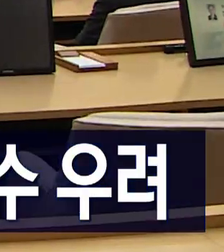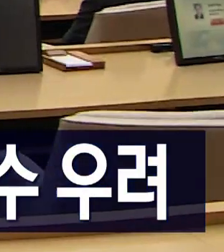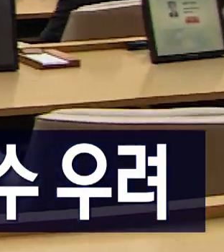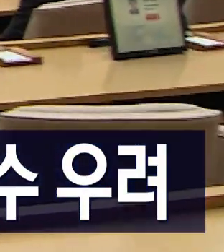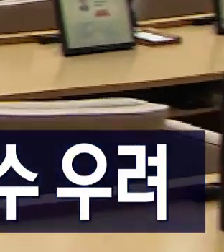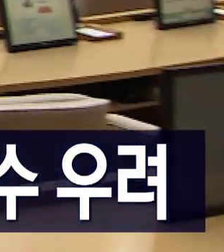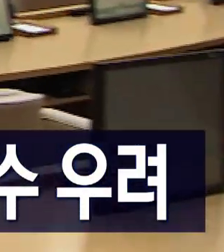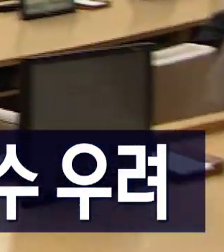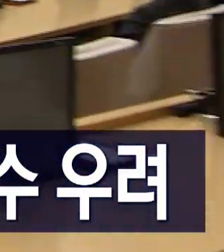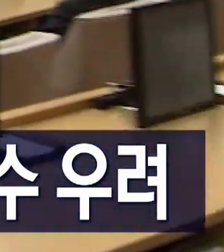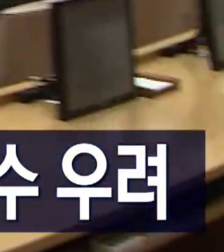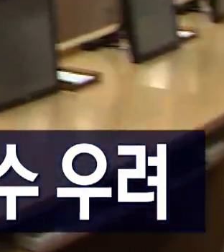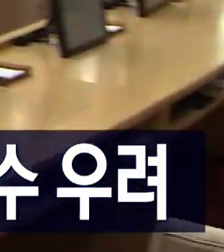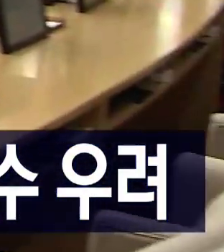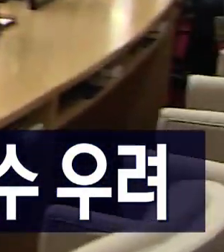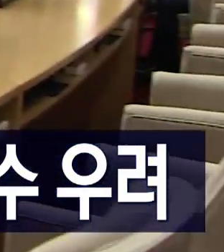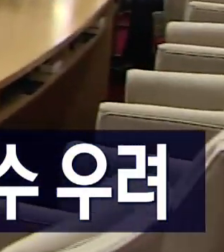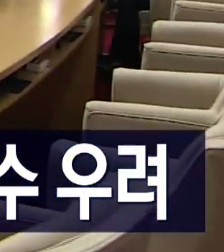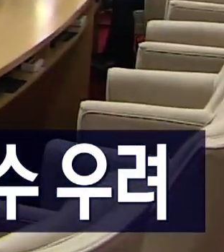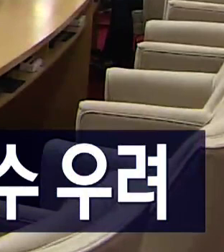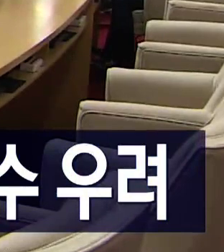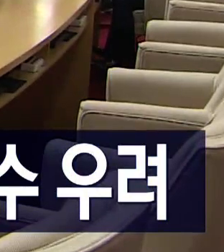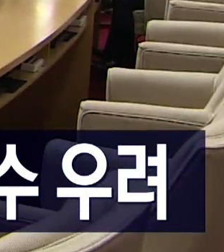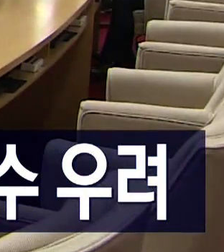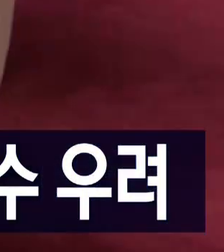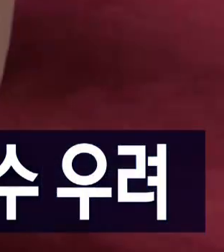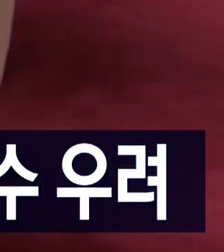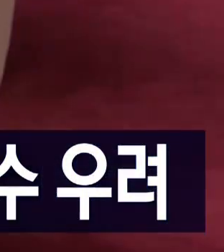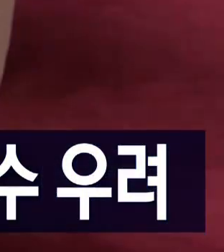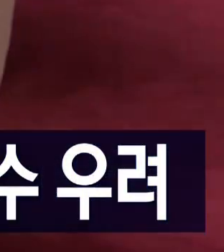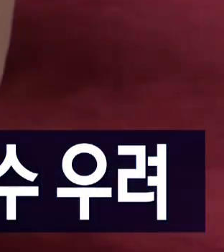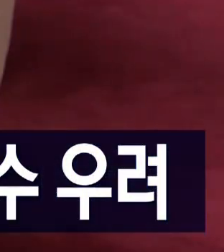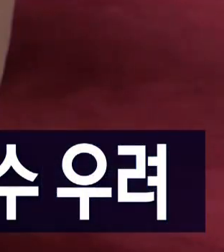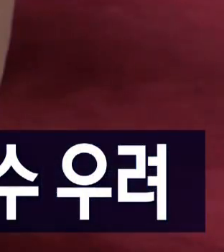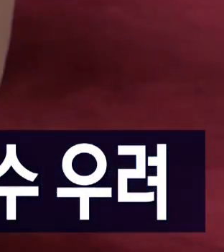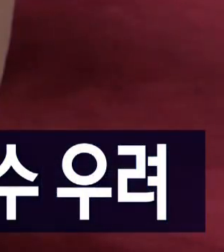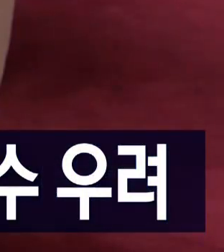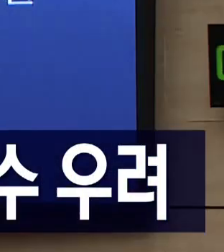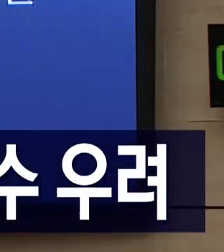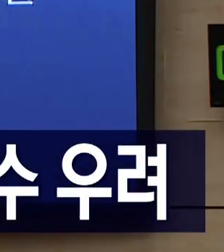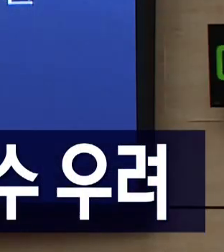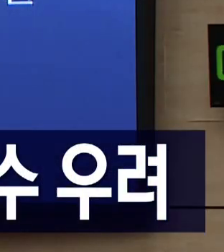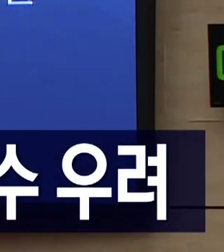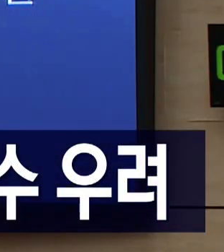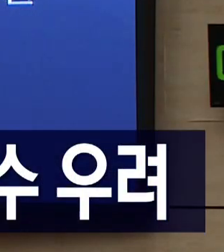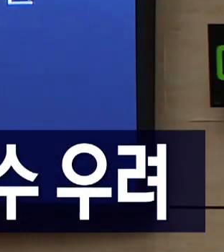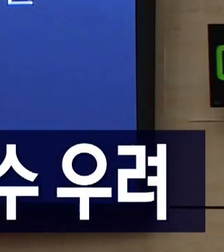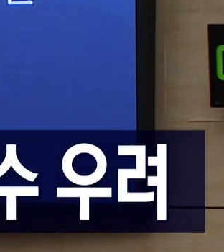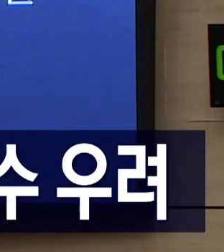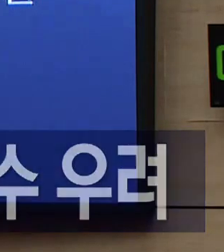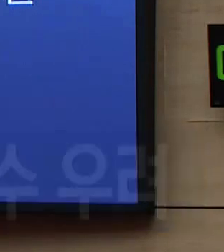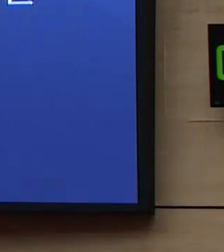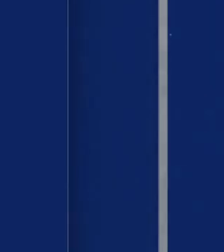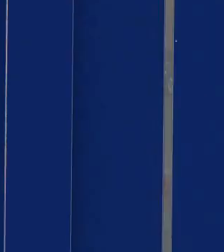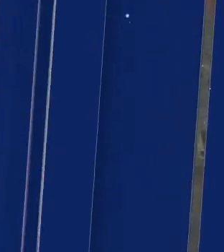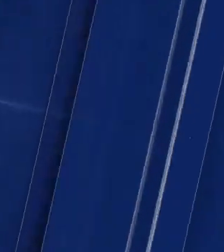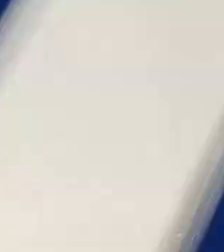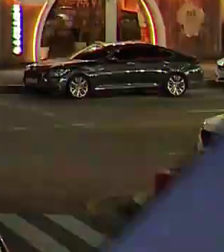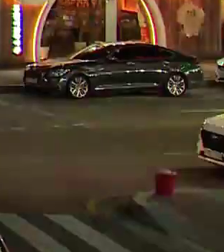기초의원 선거구 획정과 의원 정수 조정 등 처리 안건이 산적해 있지만 전남도 의회는 의원 정족수가 걱정입니다.